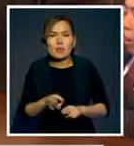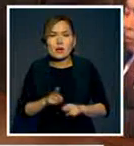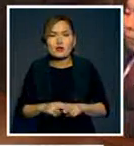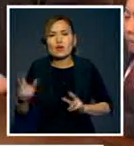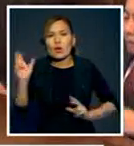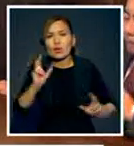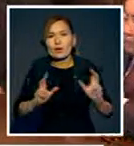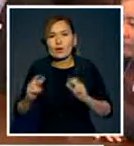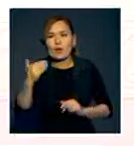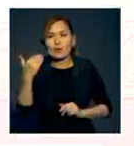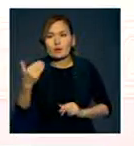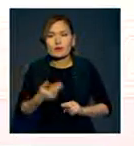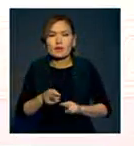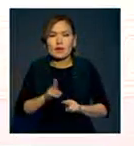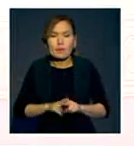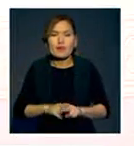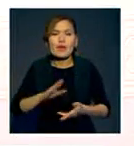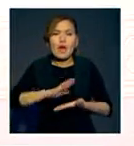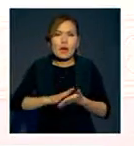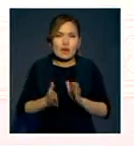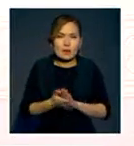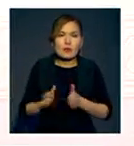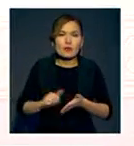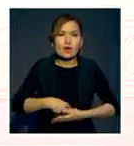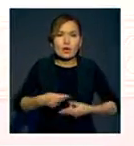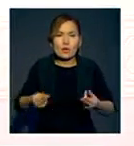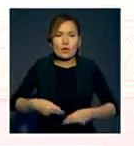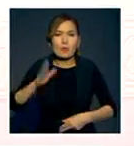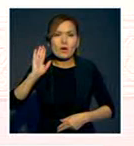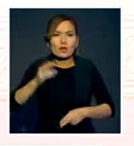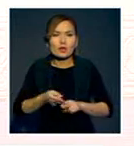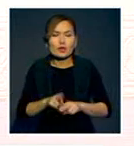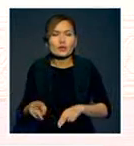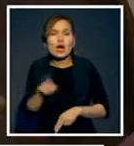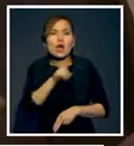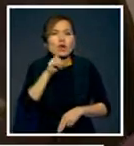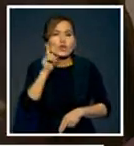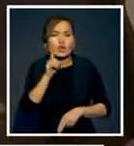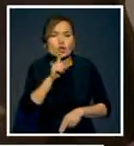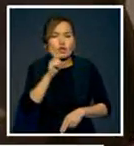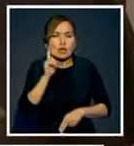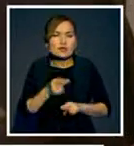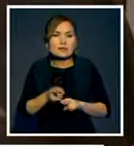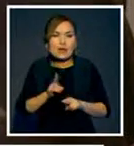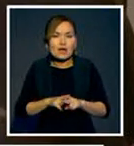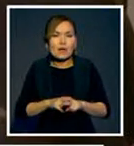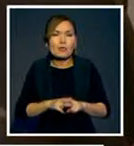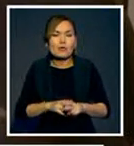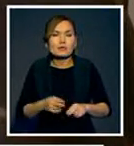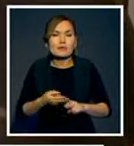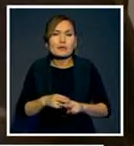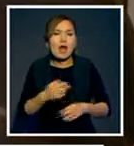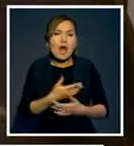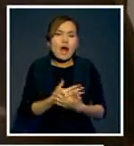ректоры Жуда Басюне екі жақты келісімге қол қойды. Келешекте теологтар жастардың теріс ағымның жетегінде кетпеуін қадағалап,